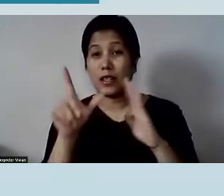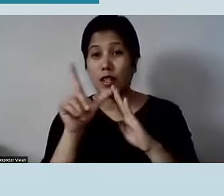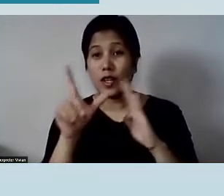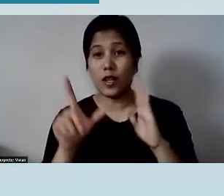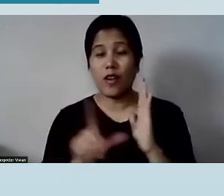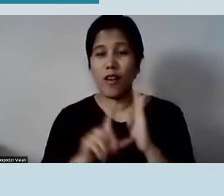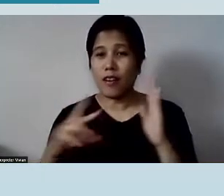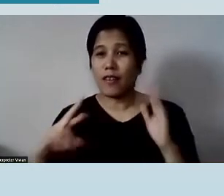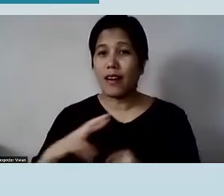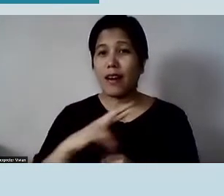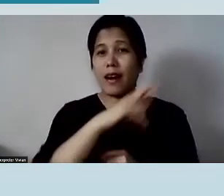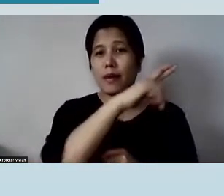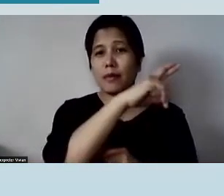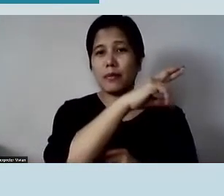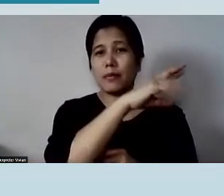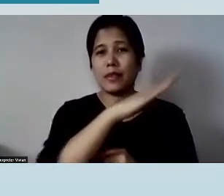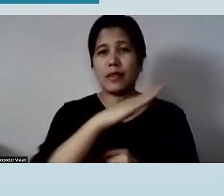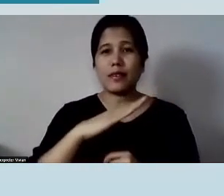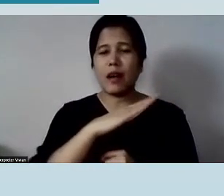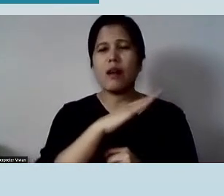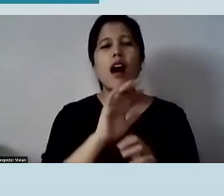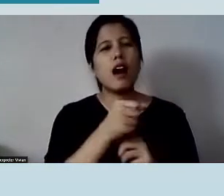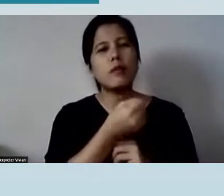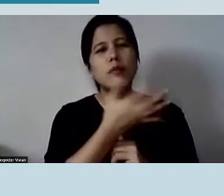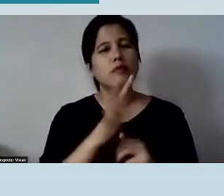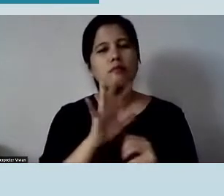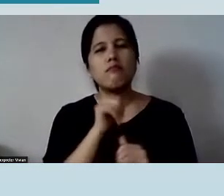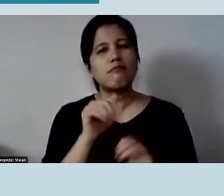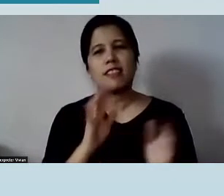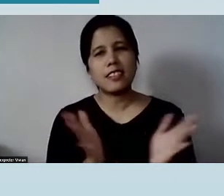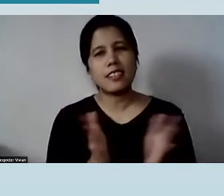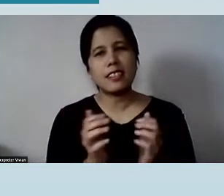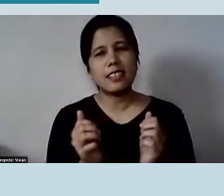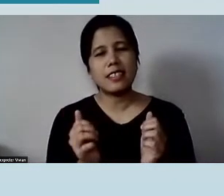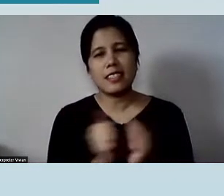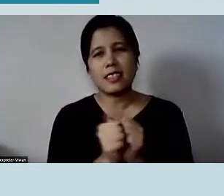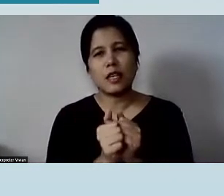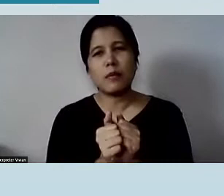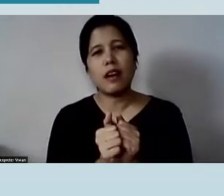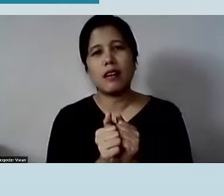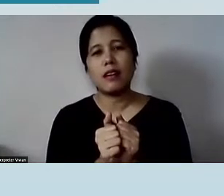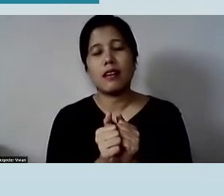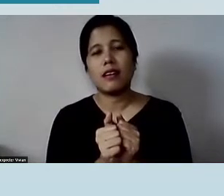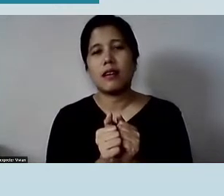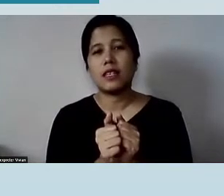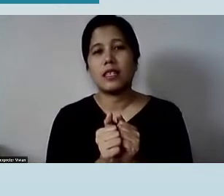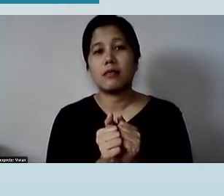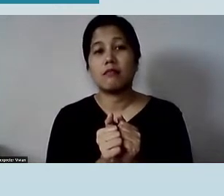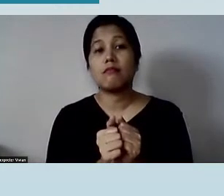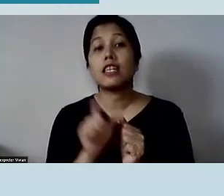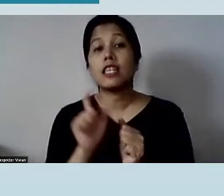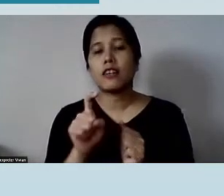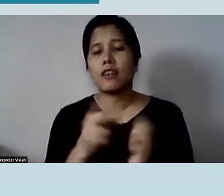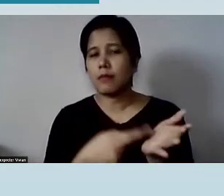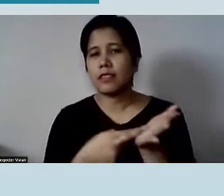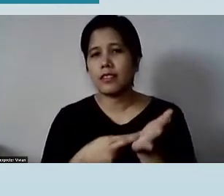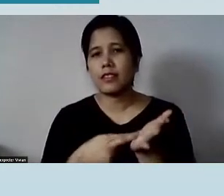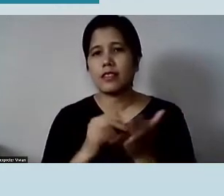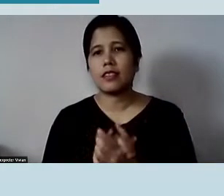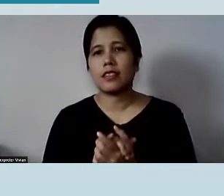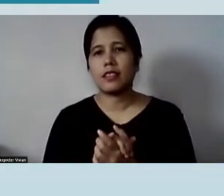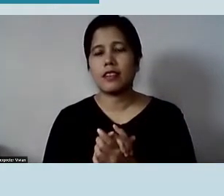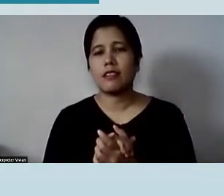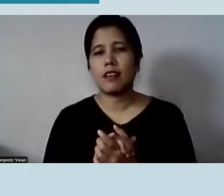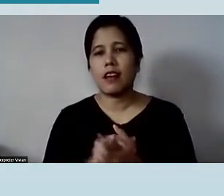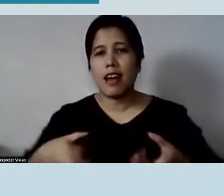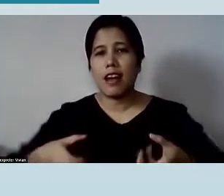ramps na yan, kung magkano ang ginastos mo, hindi po yan kasali kasi nasa batas yan, mandatory po yan. O yung mga handrails, o kaya yung